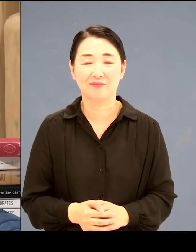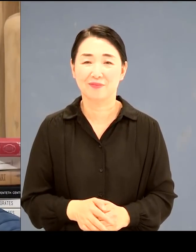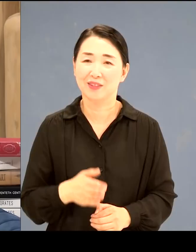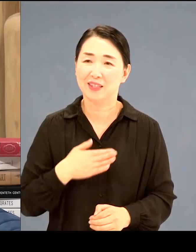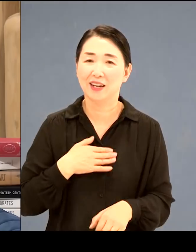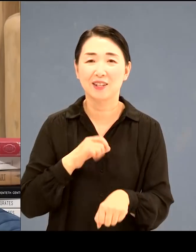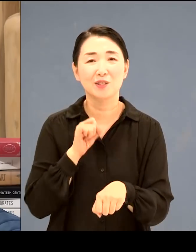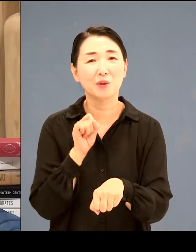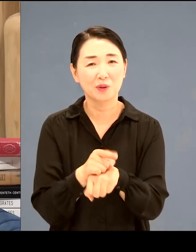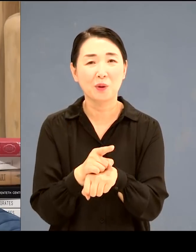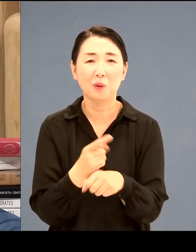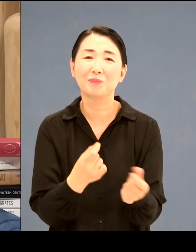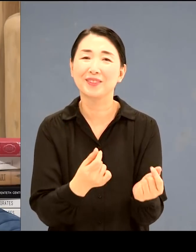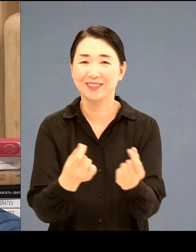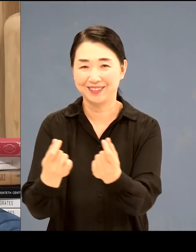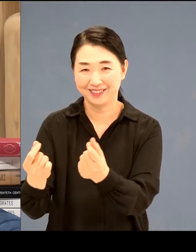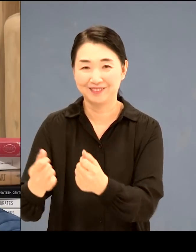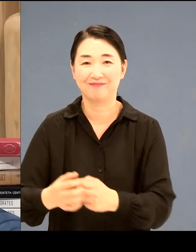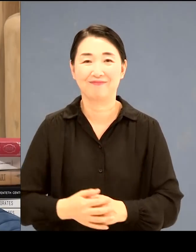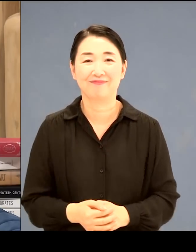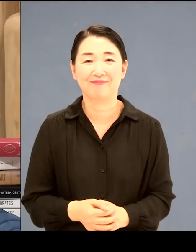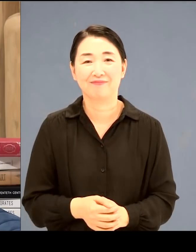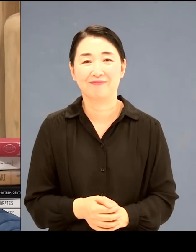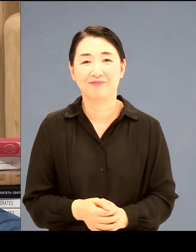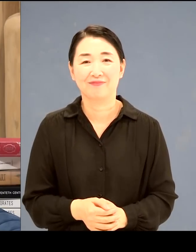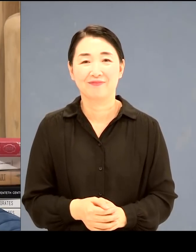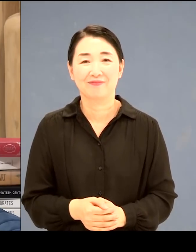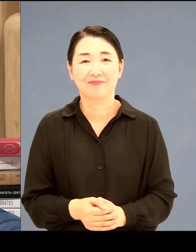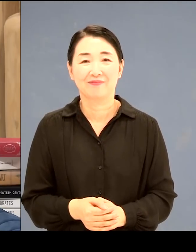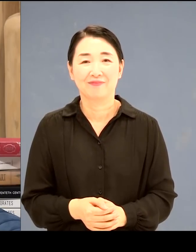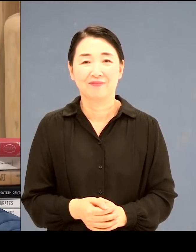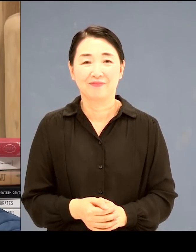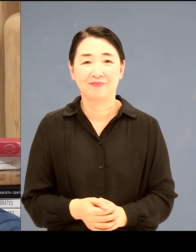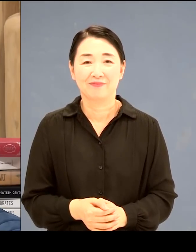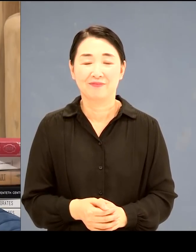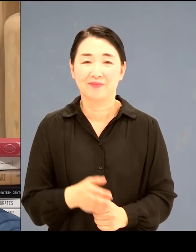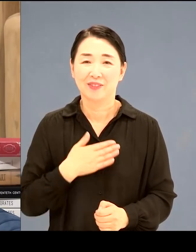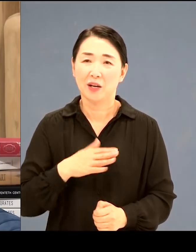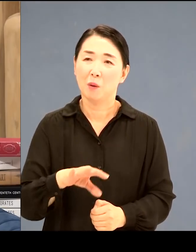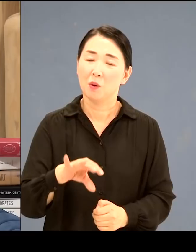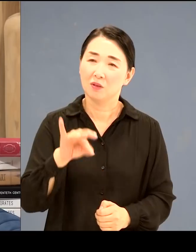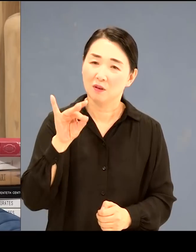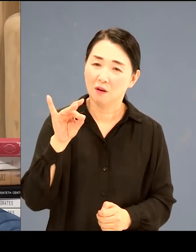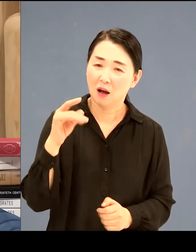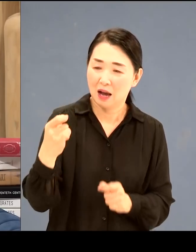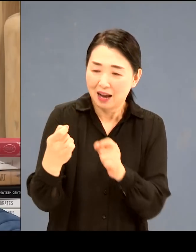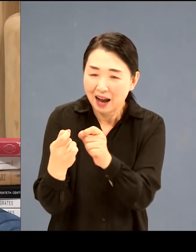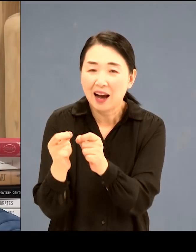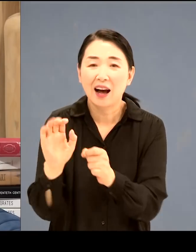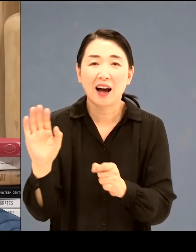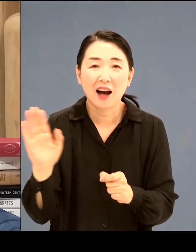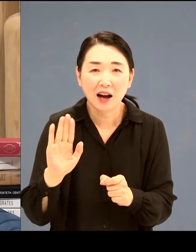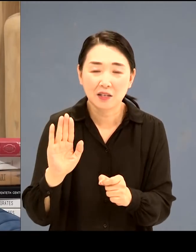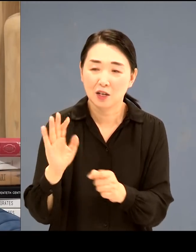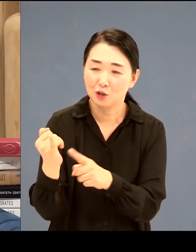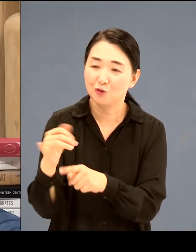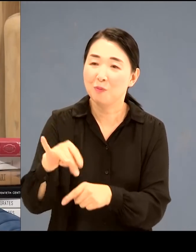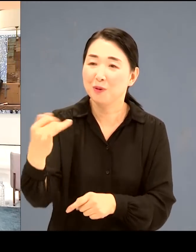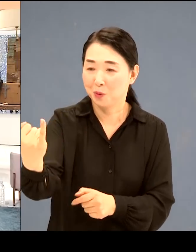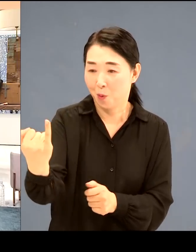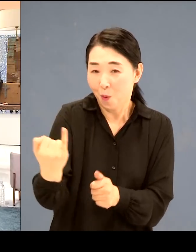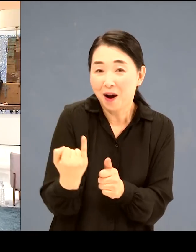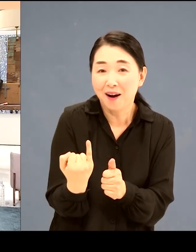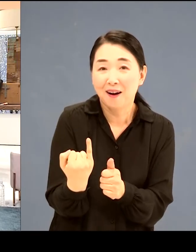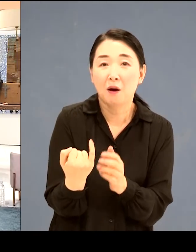저랑 성격이 비슷하고 네. 근데 제가 먼저 다가가는 스타일이 아닌데 지우 씨가 먼저